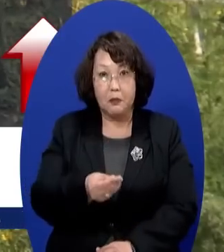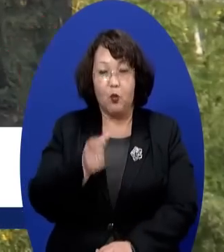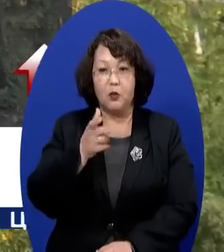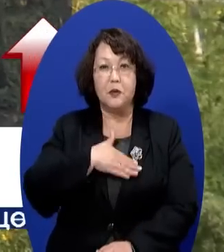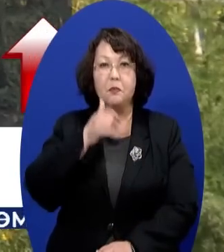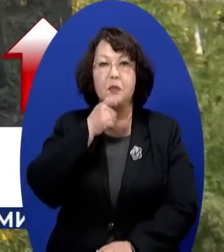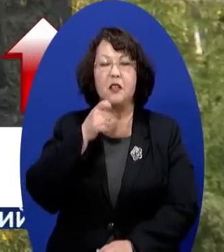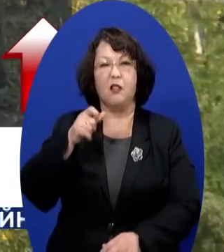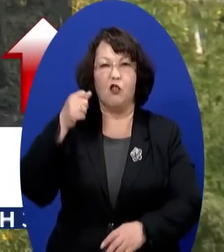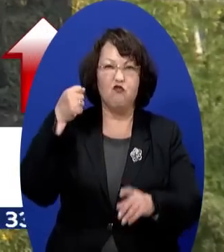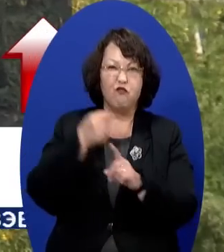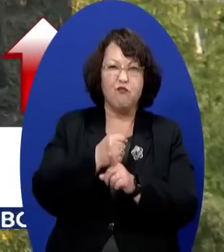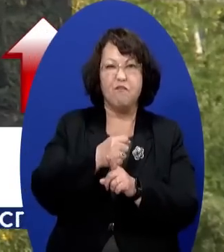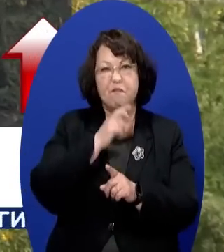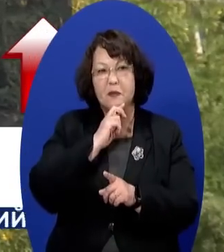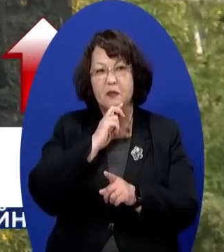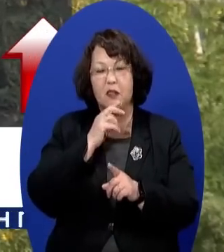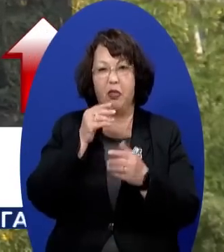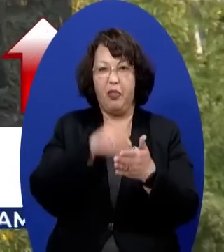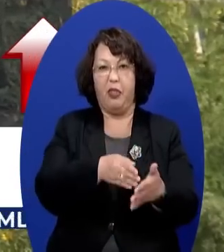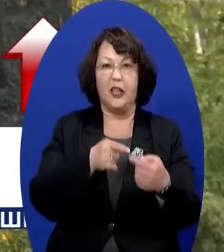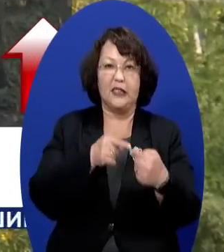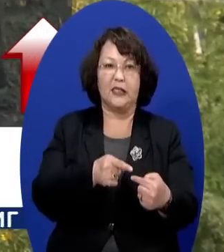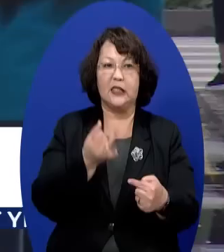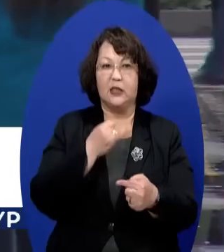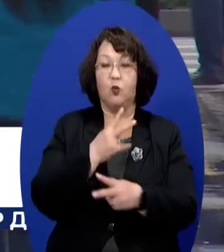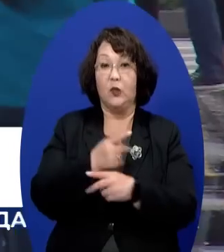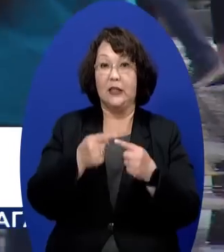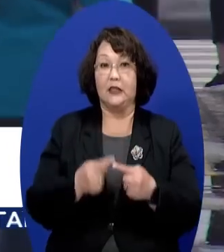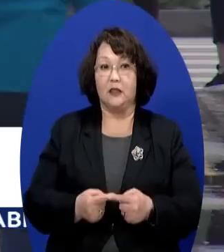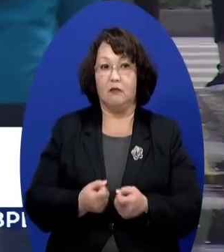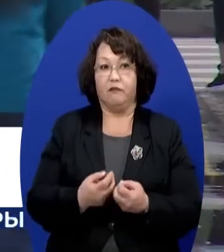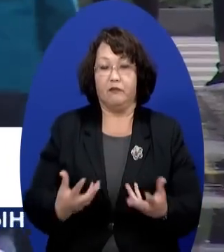мэндийн халдшгүй байдлын эсрэг гемт хэрэг үлдэх нь түгээмэл байна.